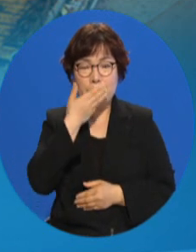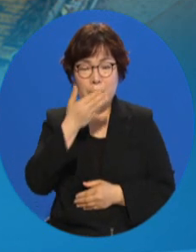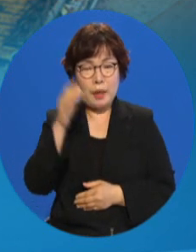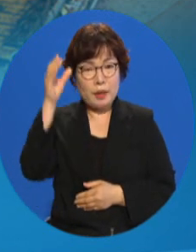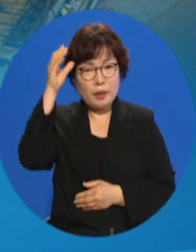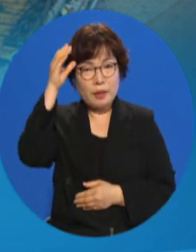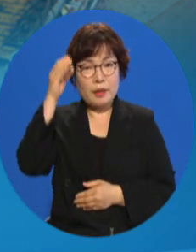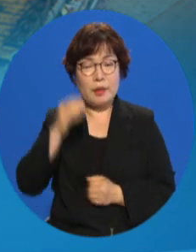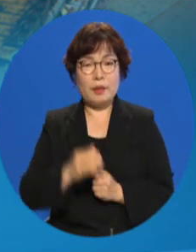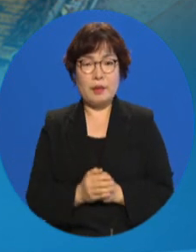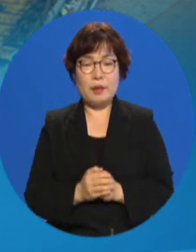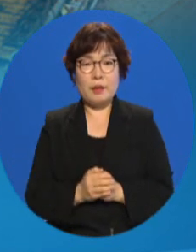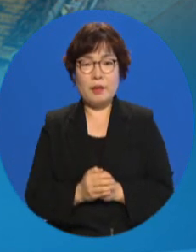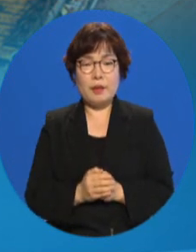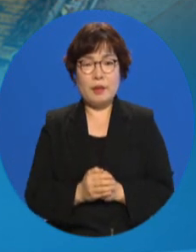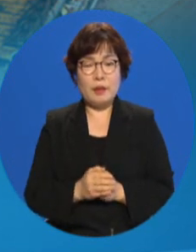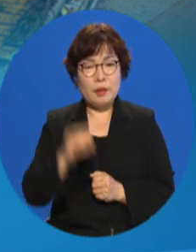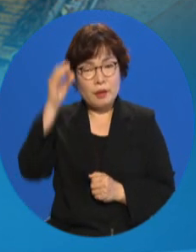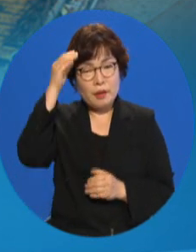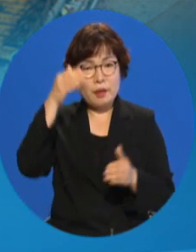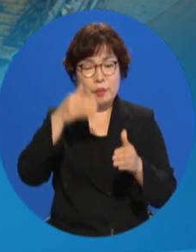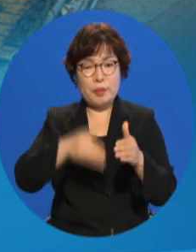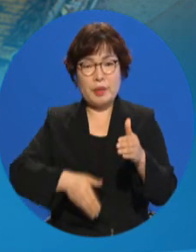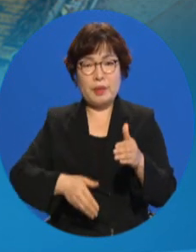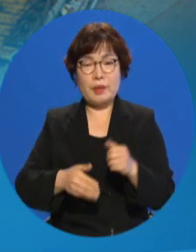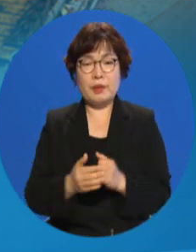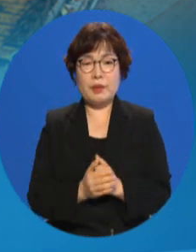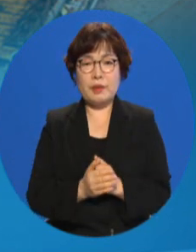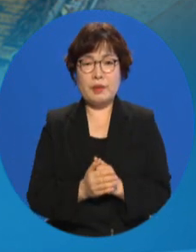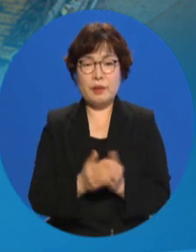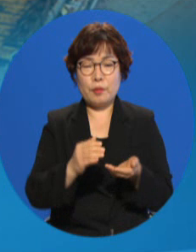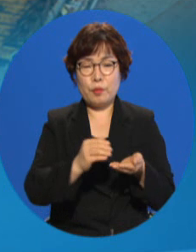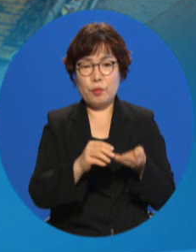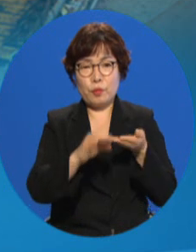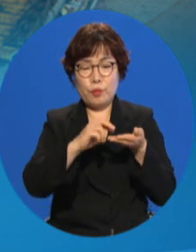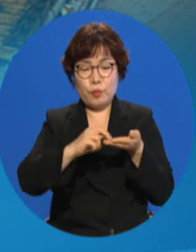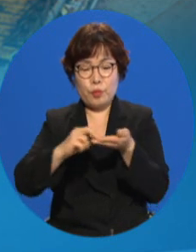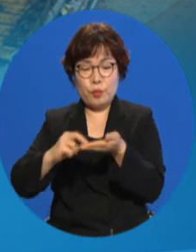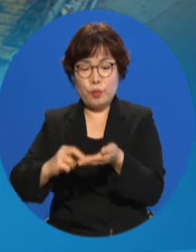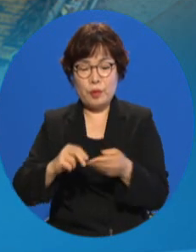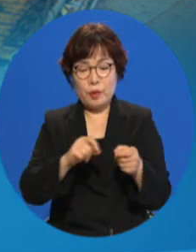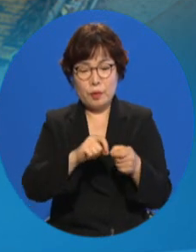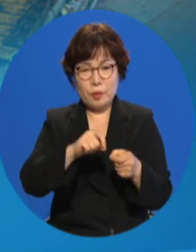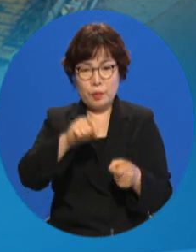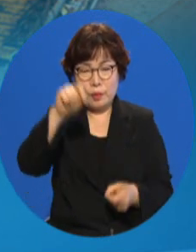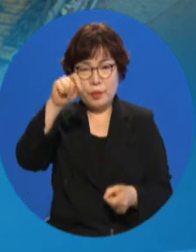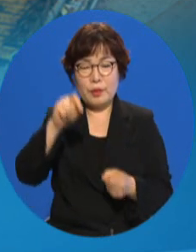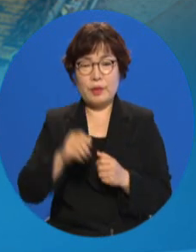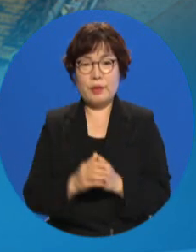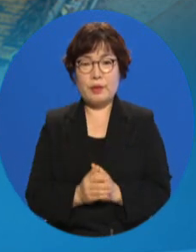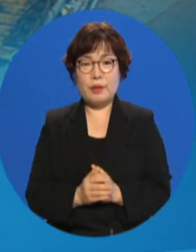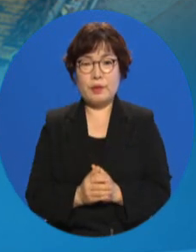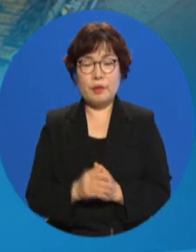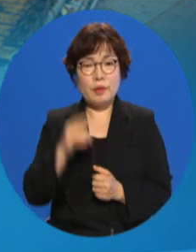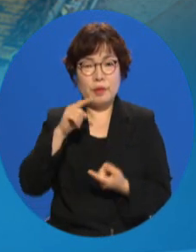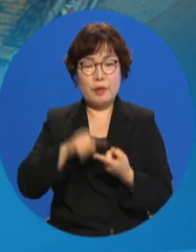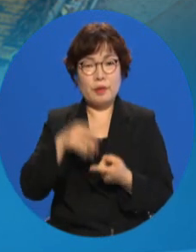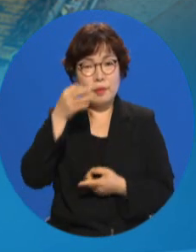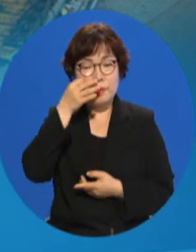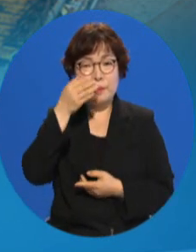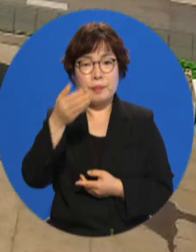컸는데요. 하지만 기대에 그치고 말았습니다. 세월호 임시 거치 기간이 속절없이 길어지고 있습니다. 최진수